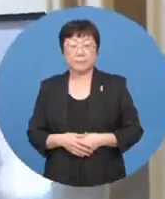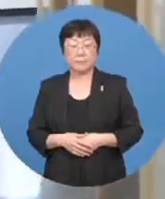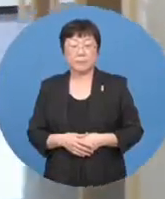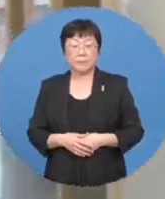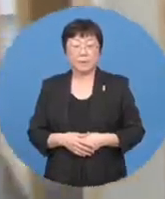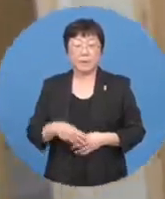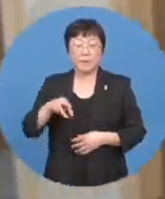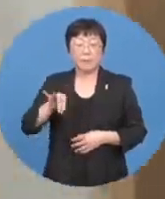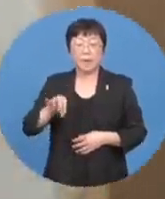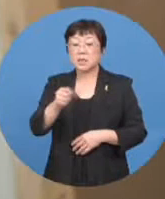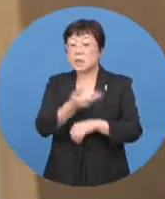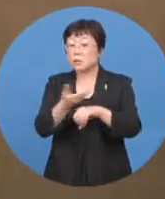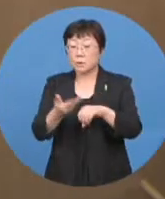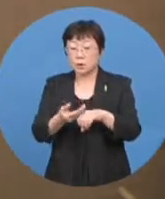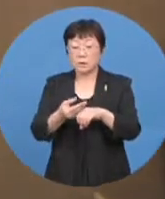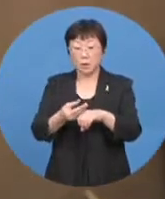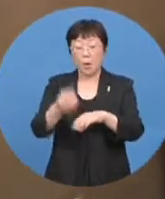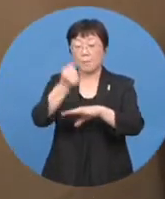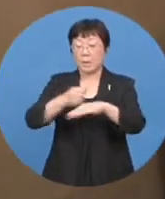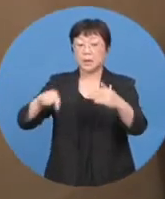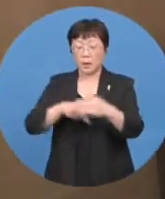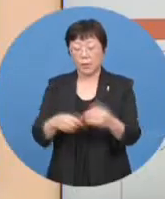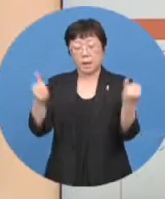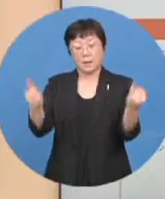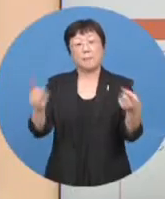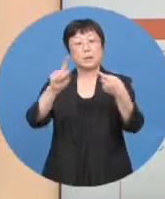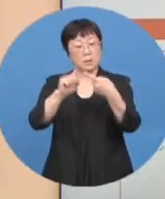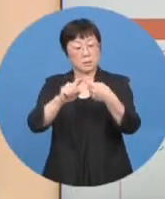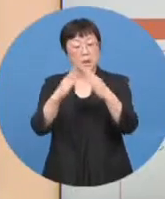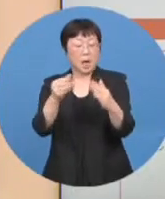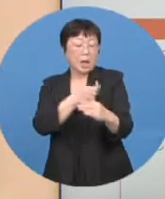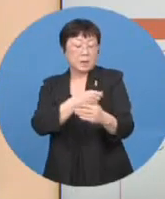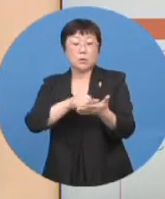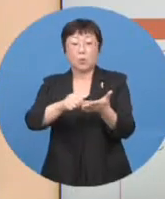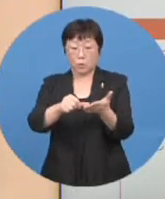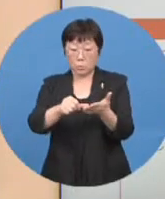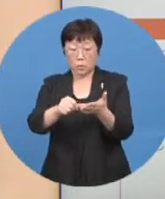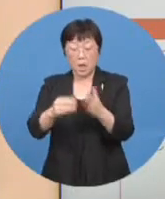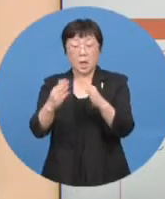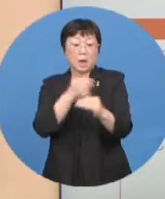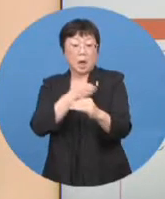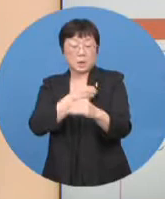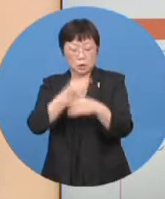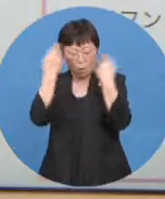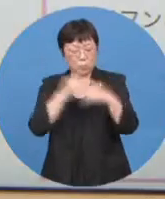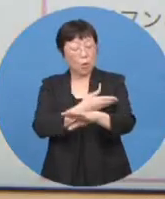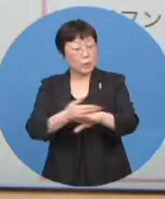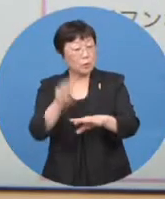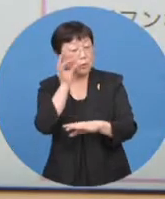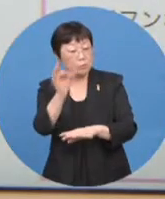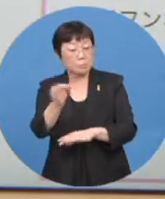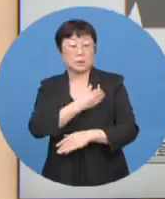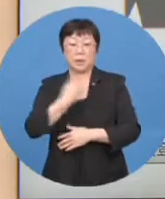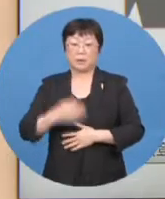マリッサ徳島のメインは1対1のマッチング。会員登録をすると登録会員のプロフィールを閲覧でき